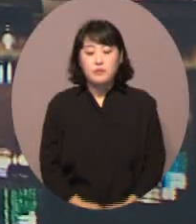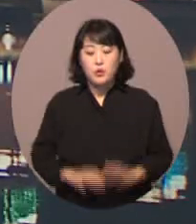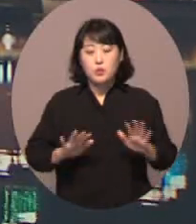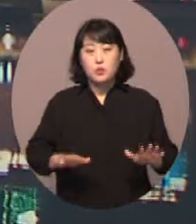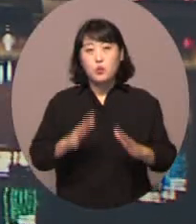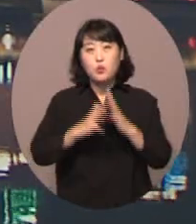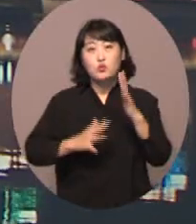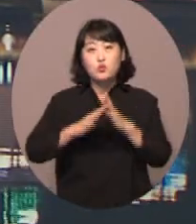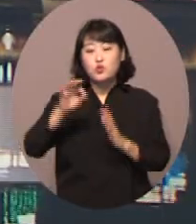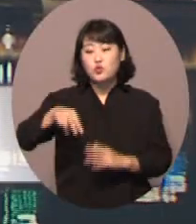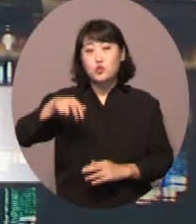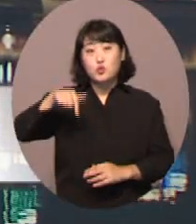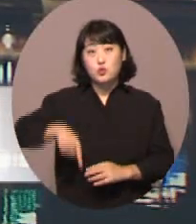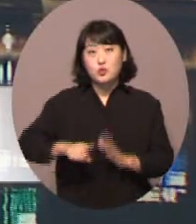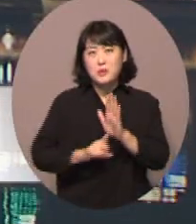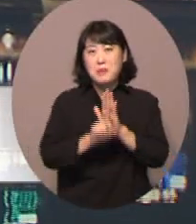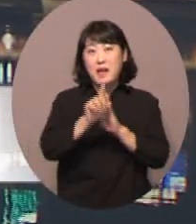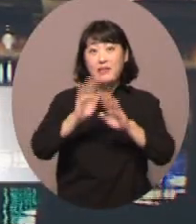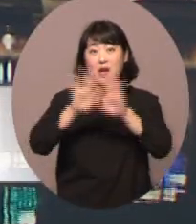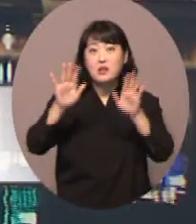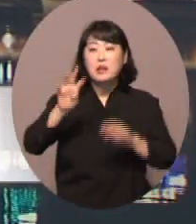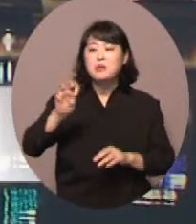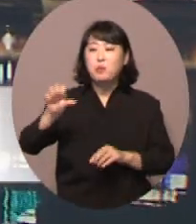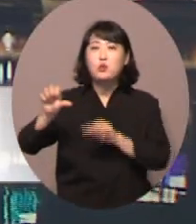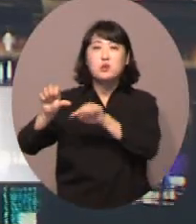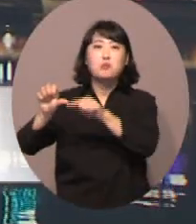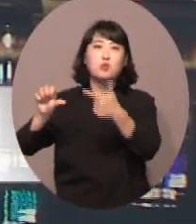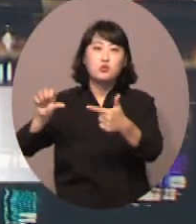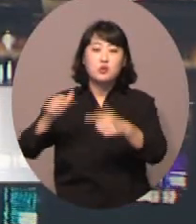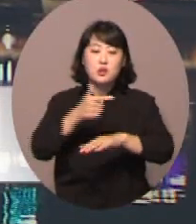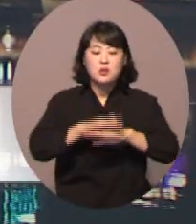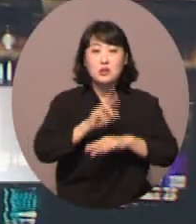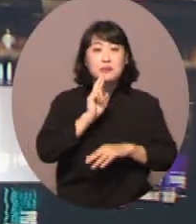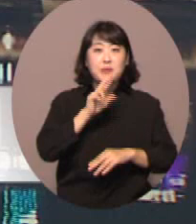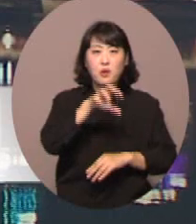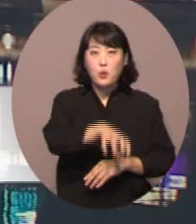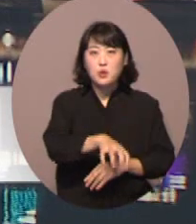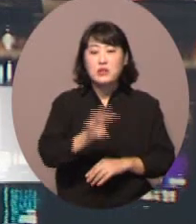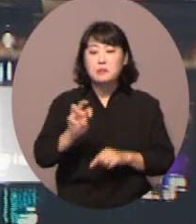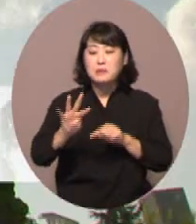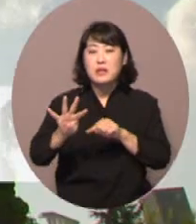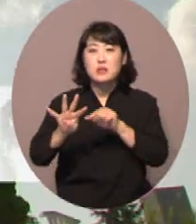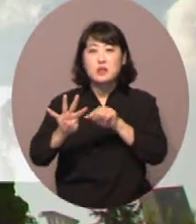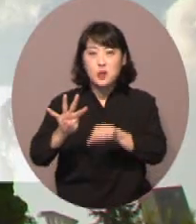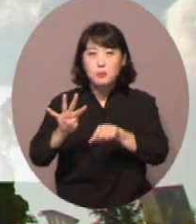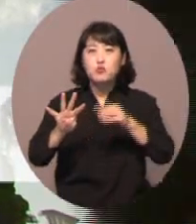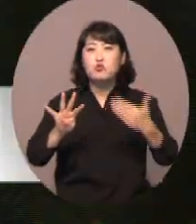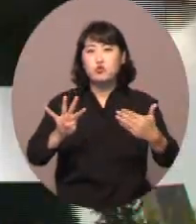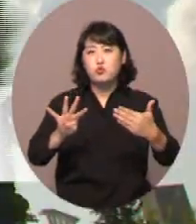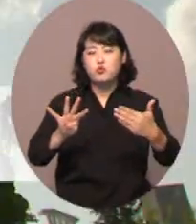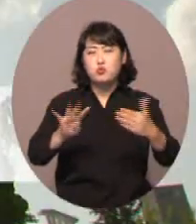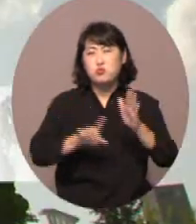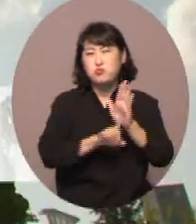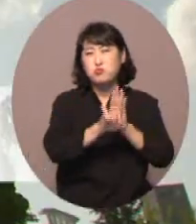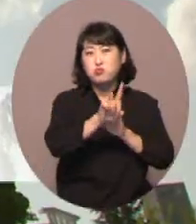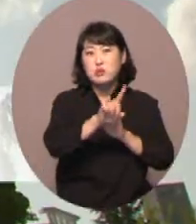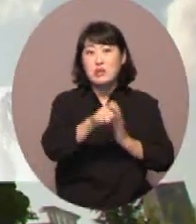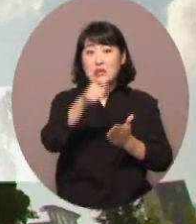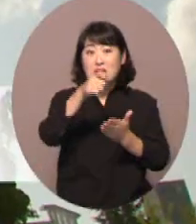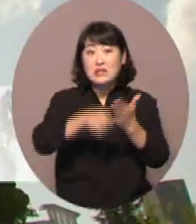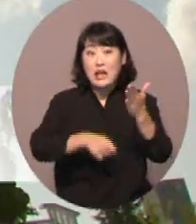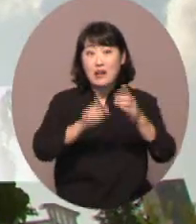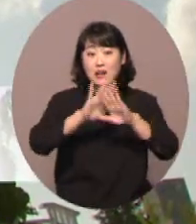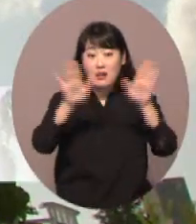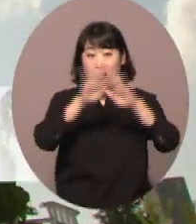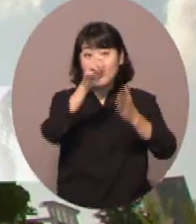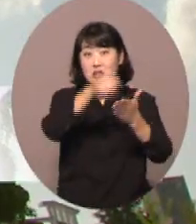오늘 공주 6구의 낮 최고 기율이 35.6도 대전과 금산이 34.9도 아지 오르면서 기상관측 일의